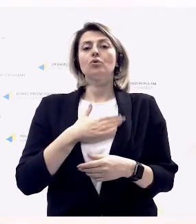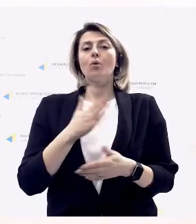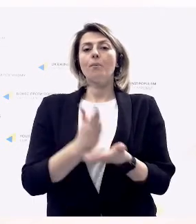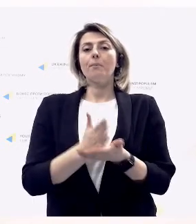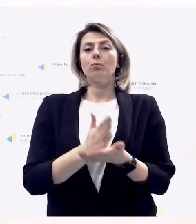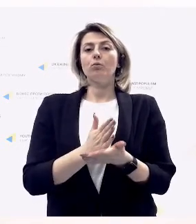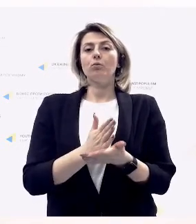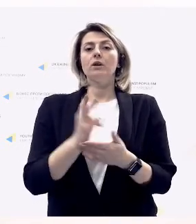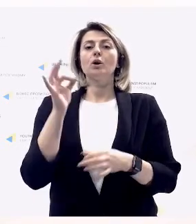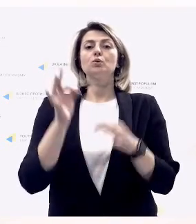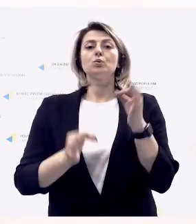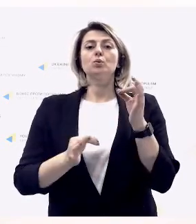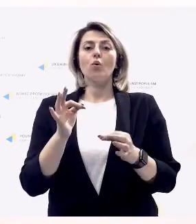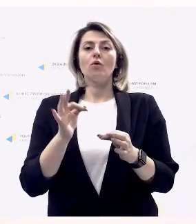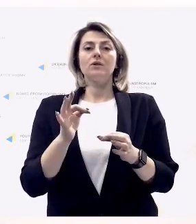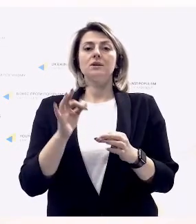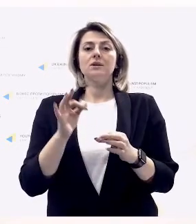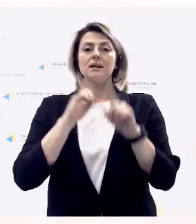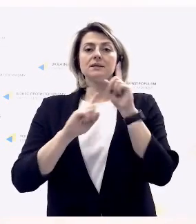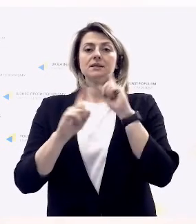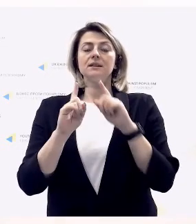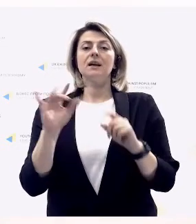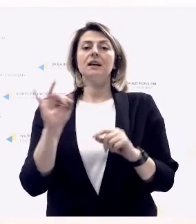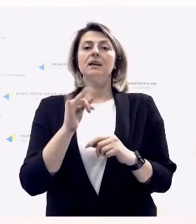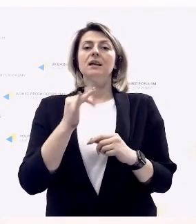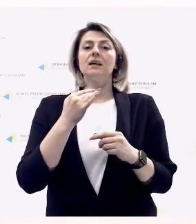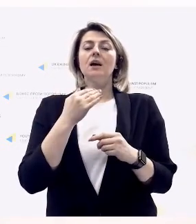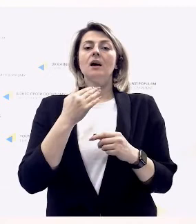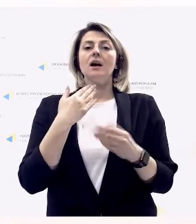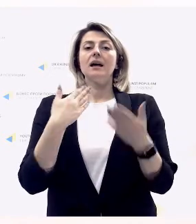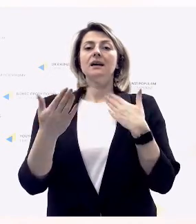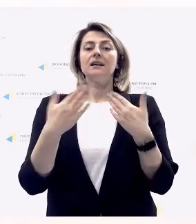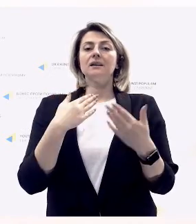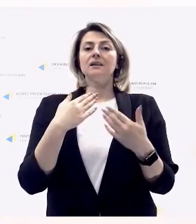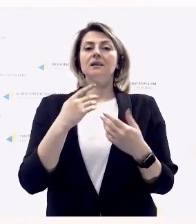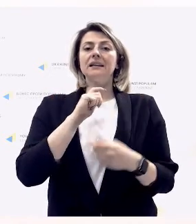перебування на судових засіданнях і інтерв'ю, які ми вели, ми